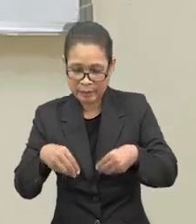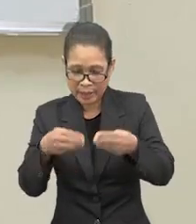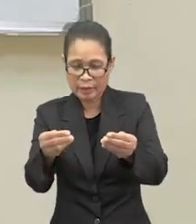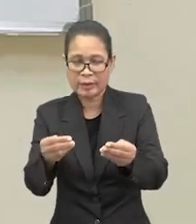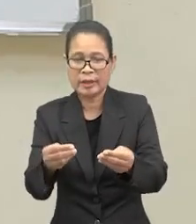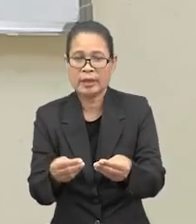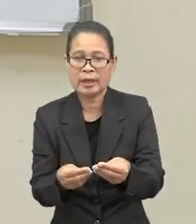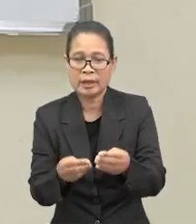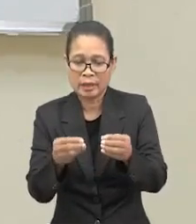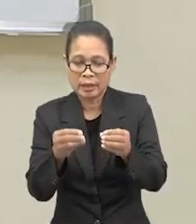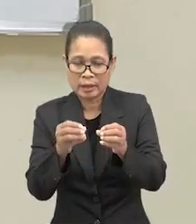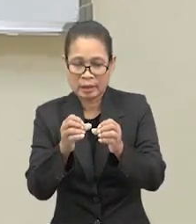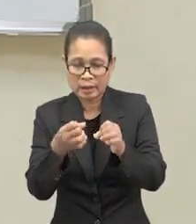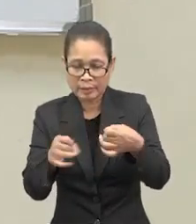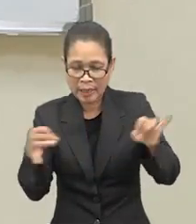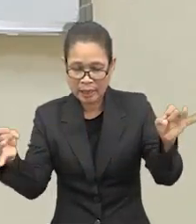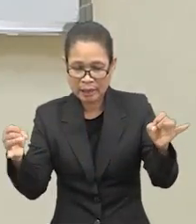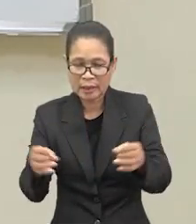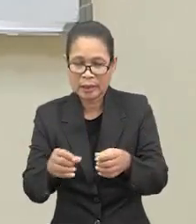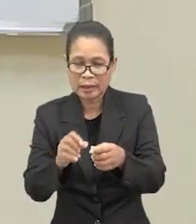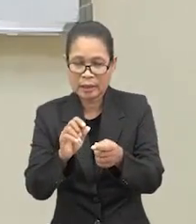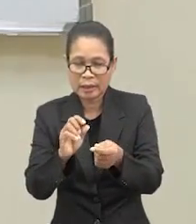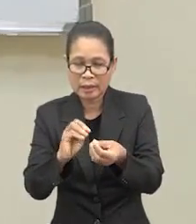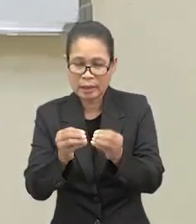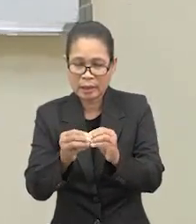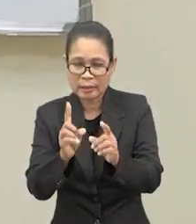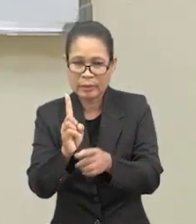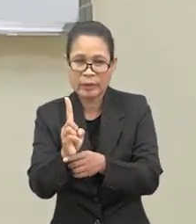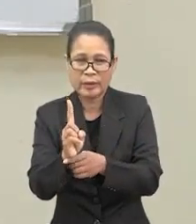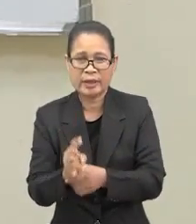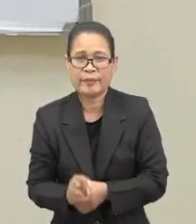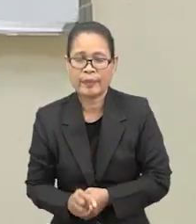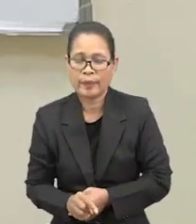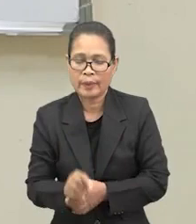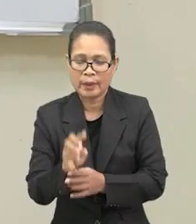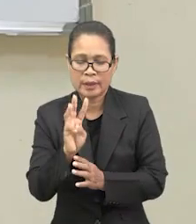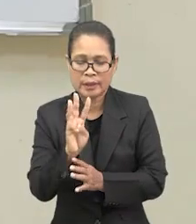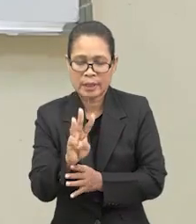Chà. Chứ nè, cụ đó là bà lê chun con muối. Bà lê này cứ miến.